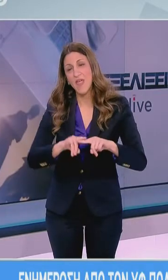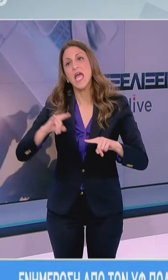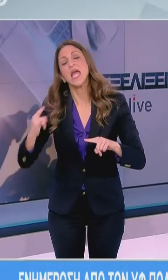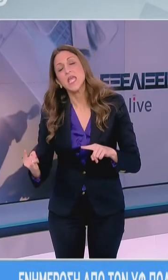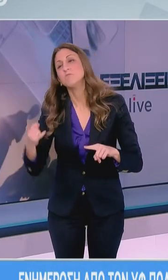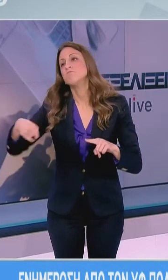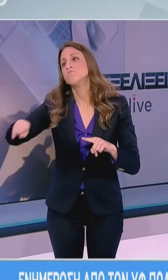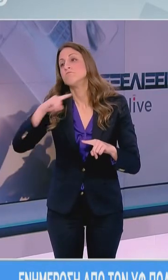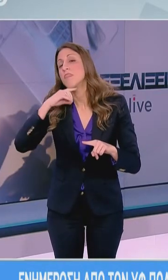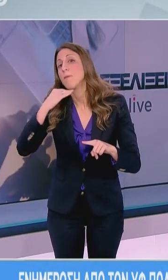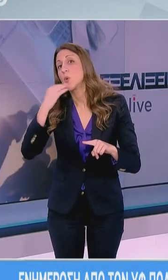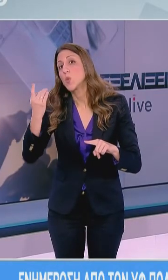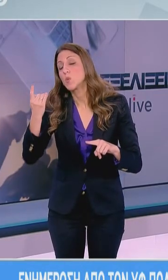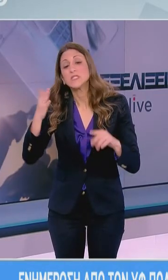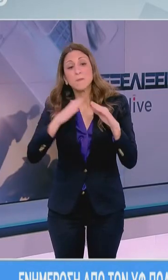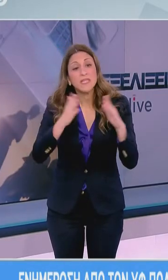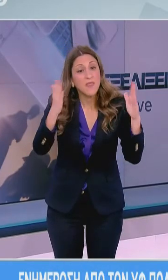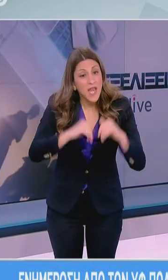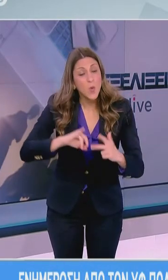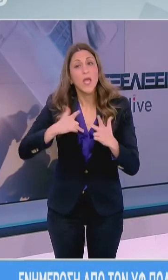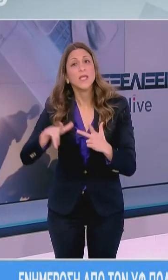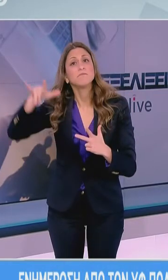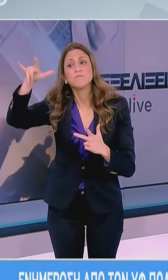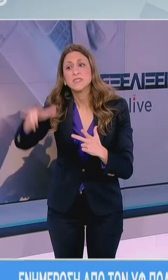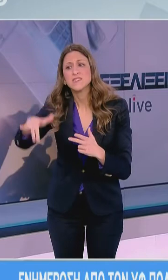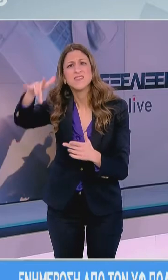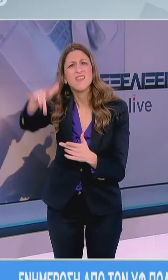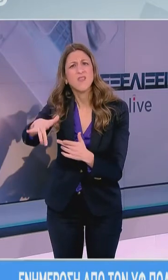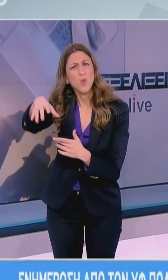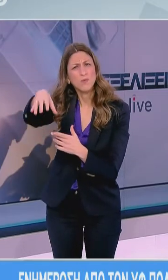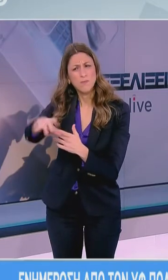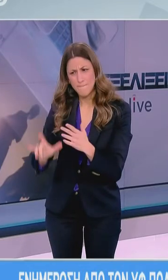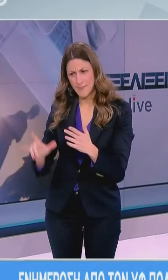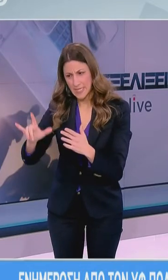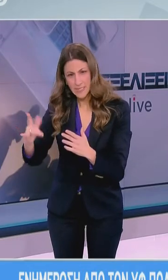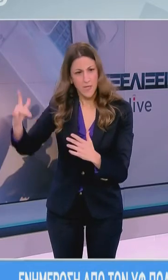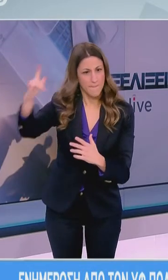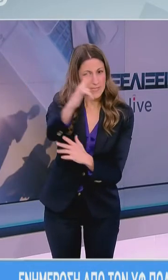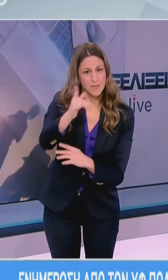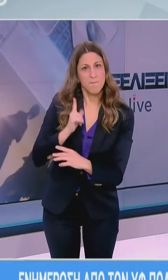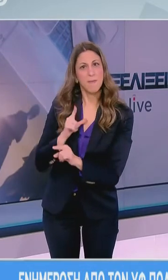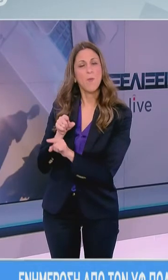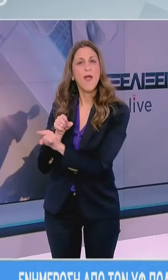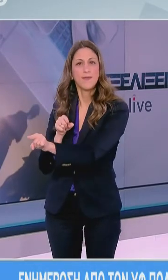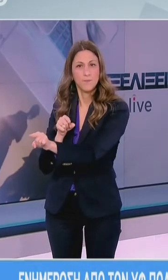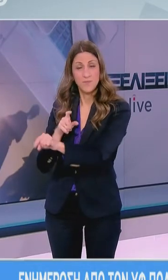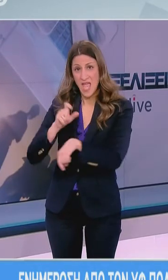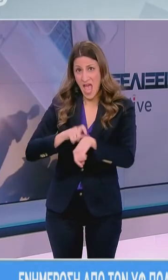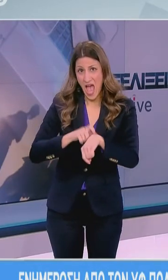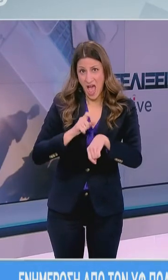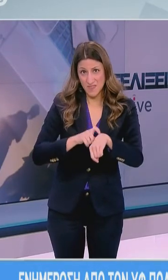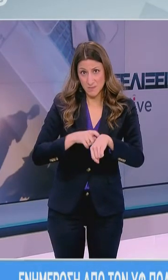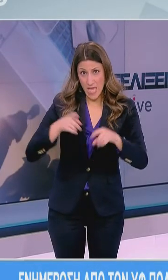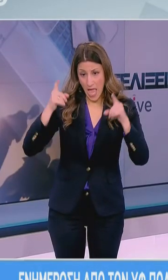είναι εγκλωβισμένοι από πτήσεις τράνσιτ. Θα ήθελα να υπενθυμίσω για ακόμη μια φορά ότι τίποτα δεν έχει κρυφθεί ακόμα. Και θα ήθελα να το τονίσω αυτό